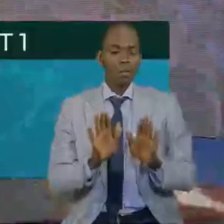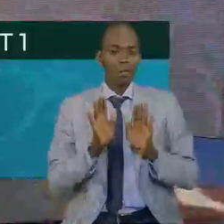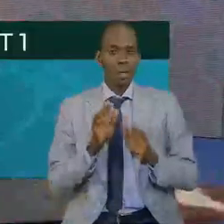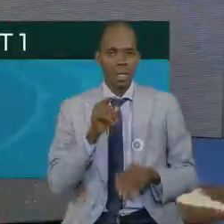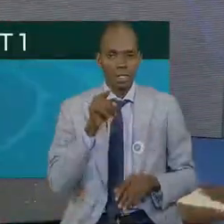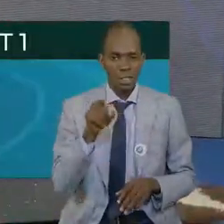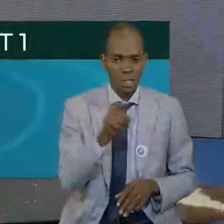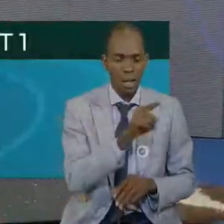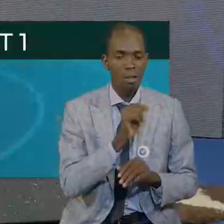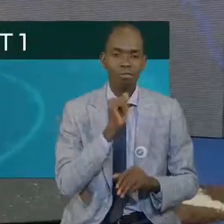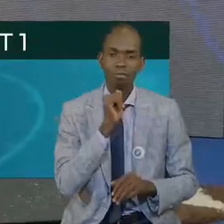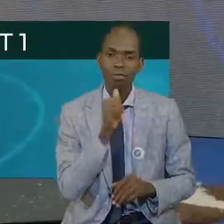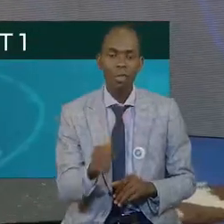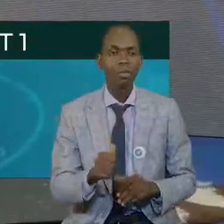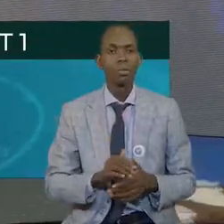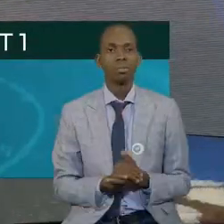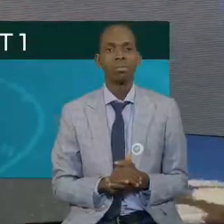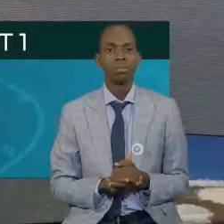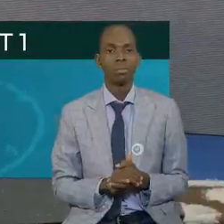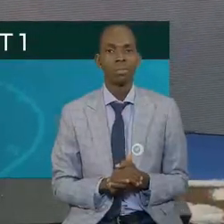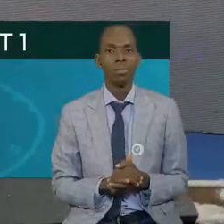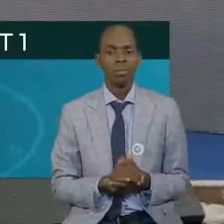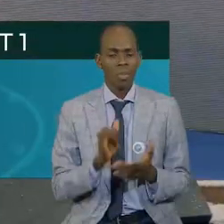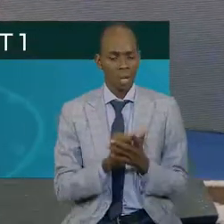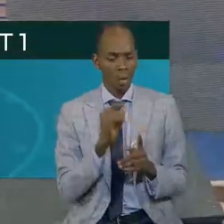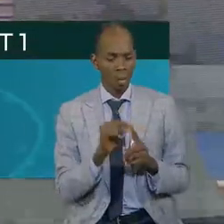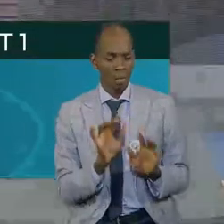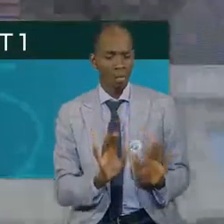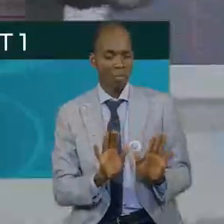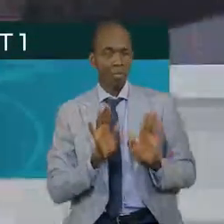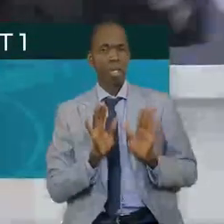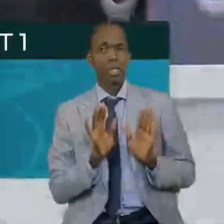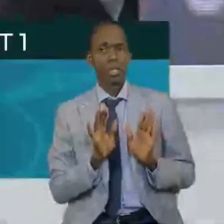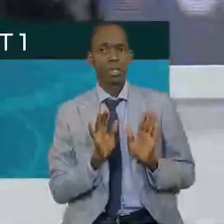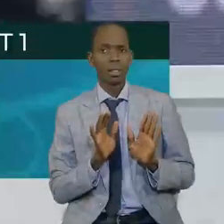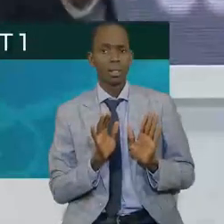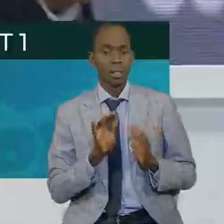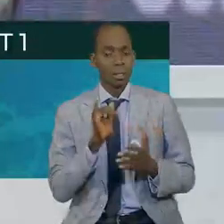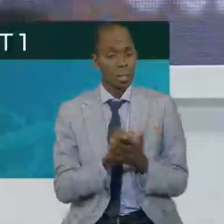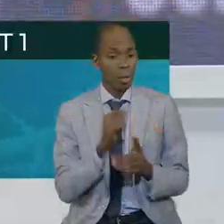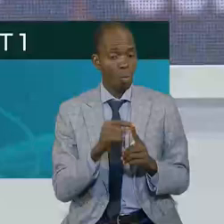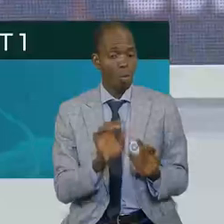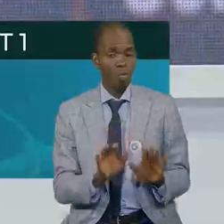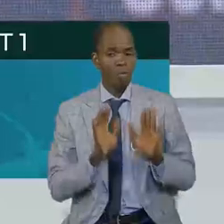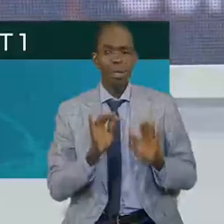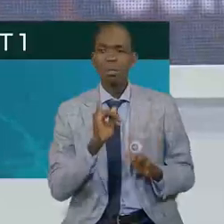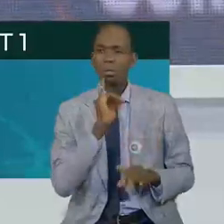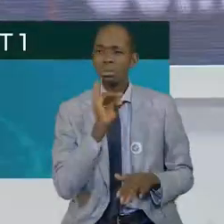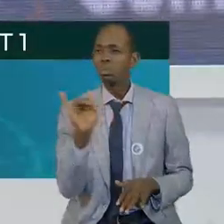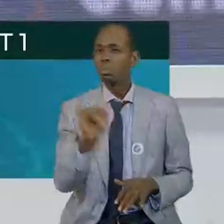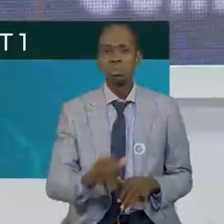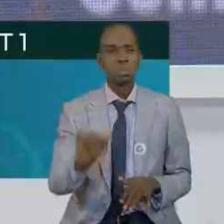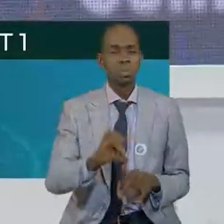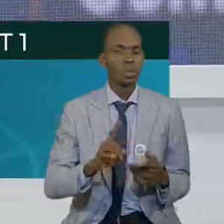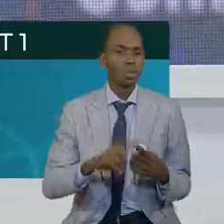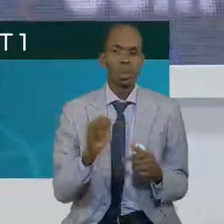not. Il dit ne crains rien. That's what fear. Ce mot craindre. That's what fear is common to almost everybody. Et ce